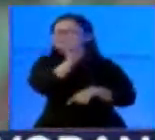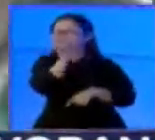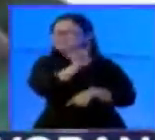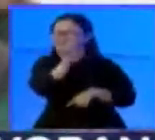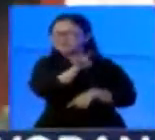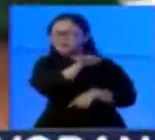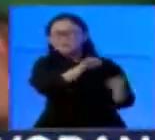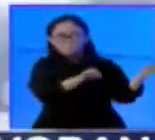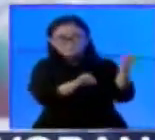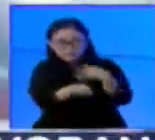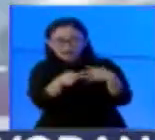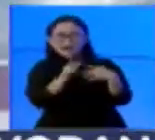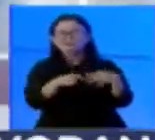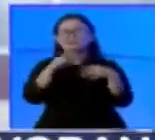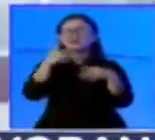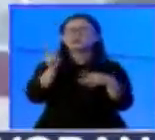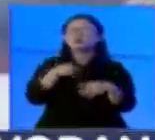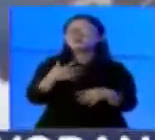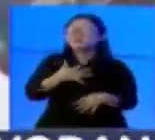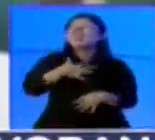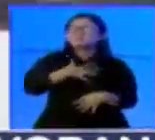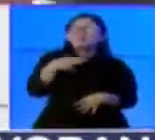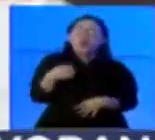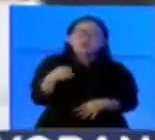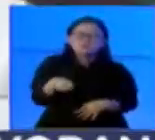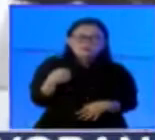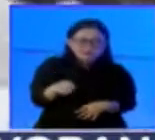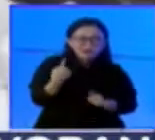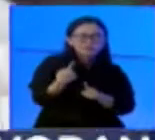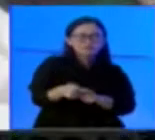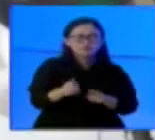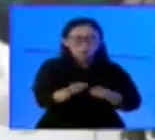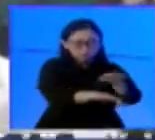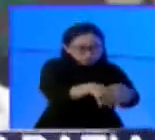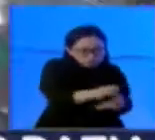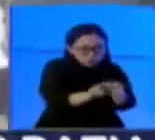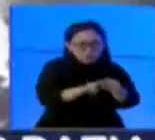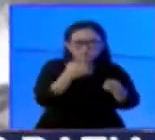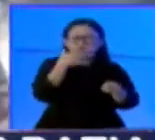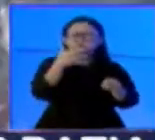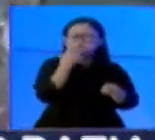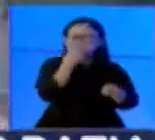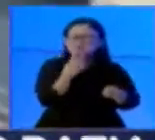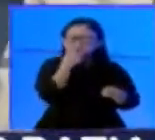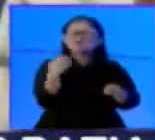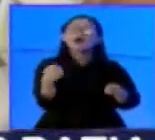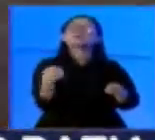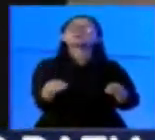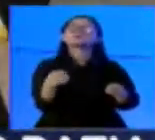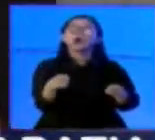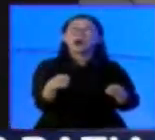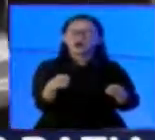Para pelanggar beralasan tidak memakai masker karena pengap hingga kesulitan saat membereskan dagangan. Bapak salah menggunakan